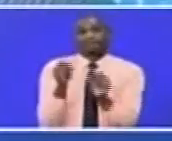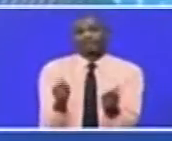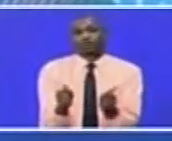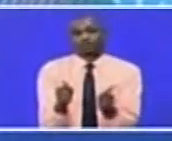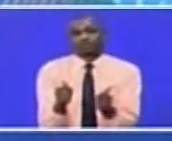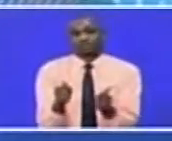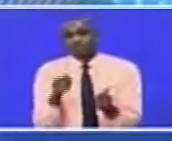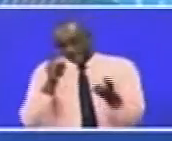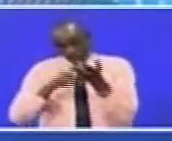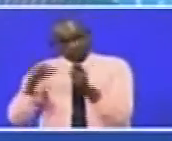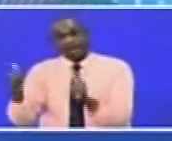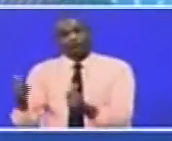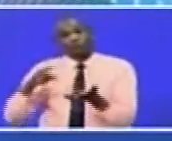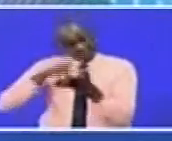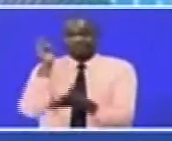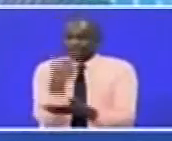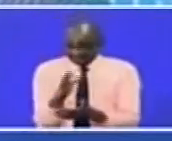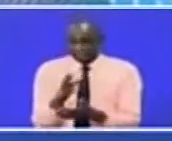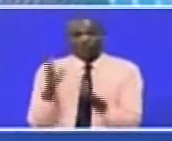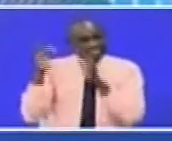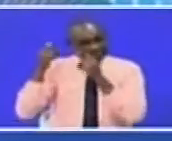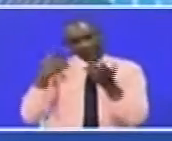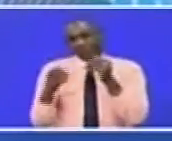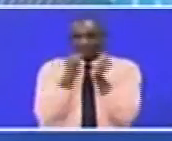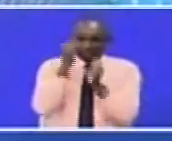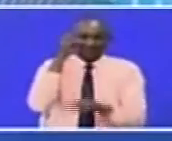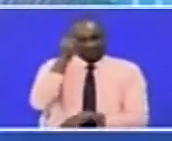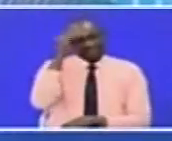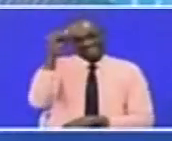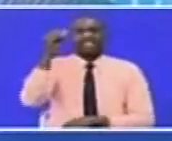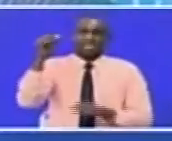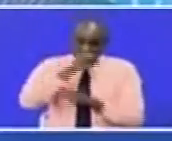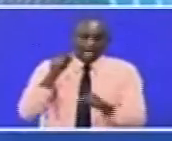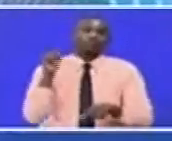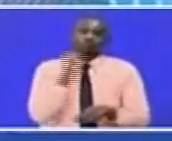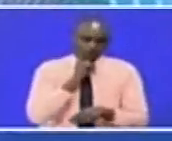so we are not counting them yet. So we expect to get about 50 cars by end of tomorrow.